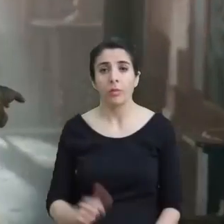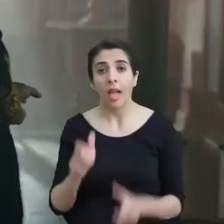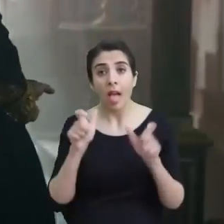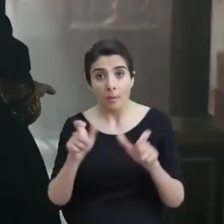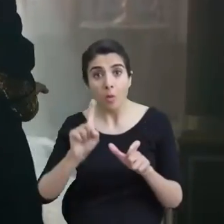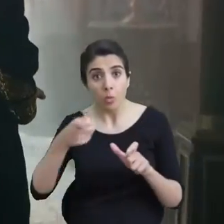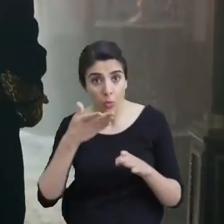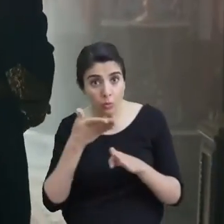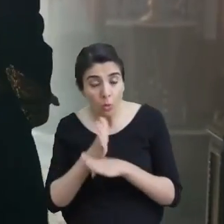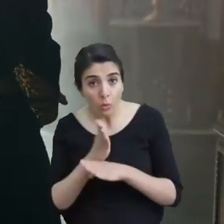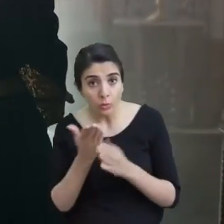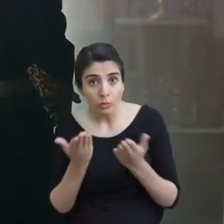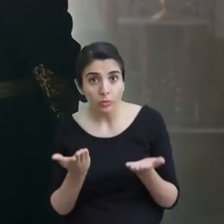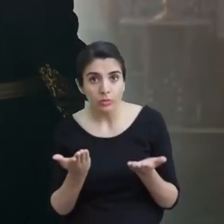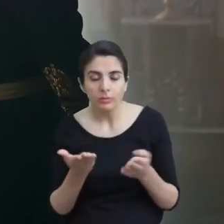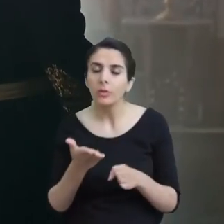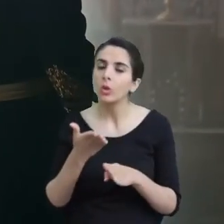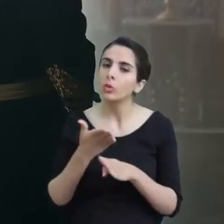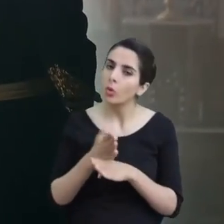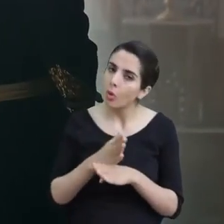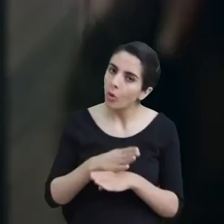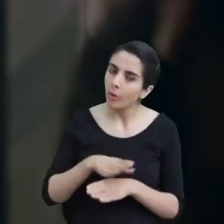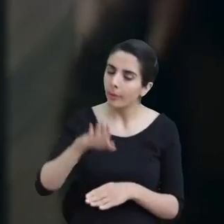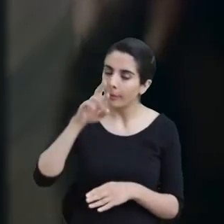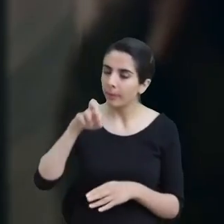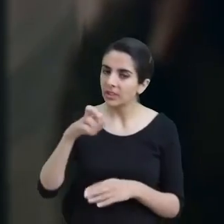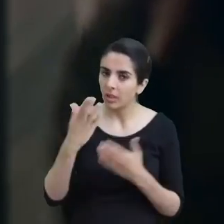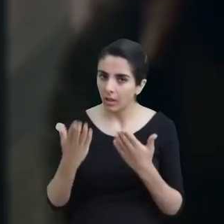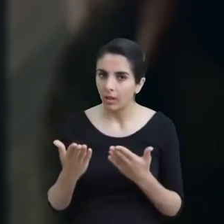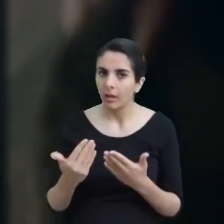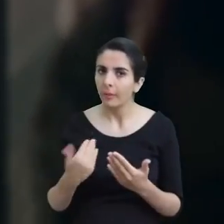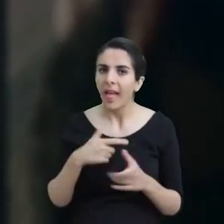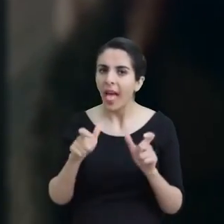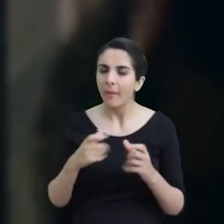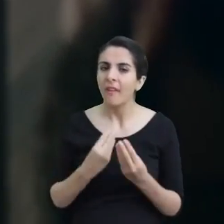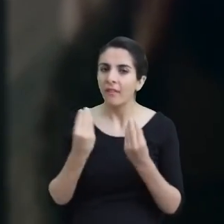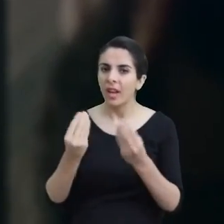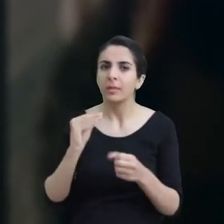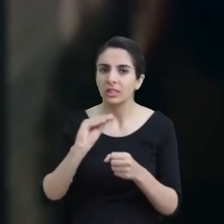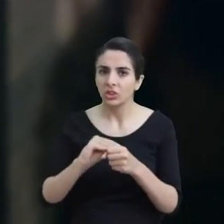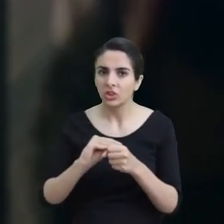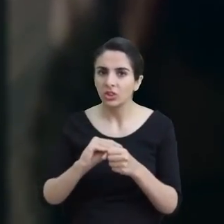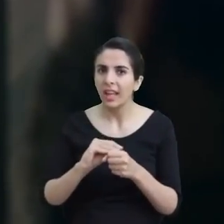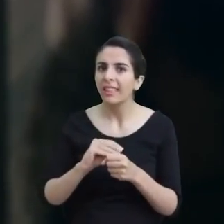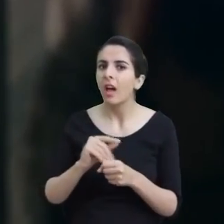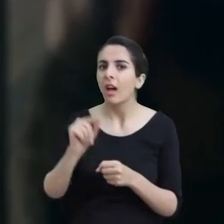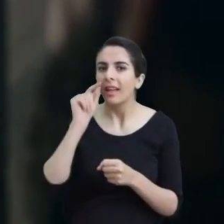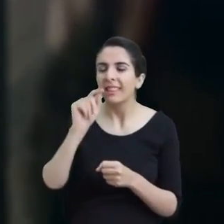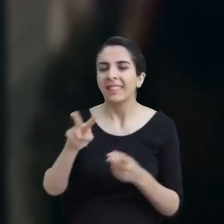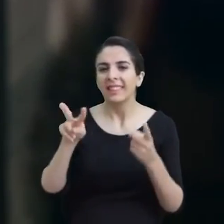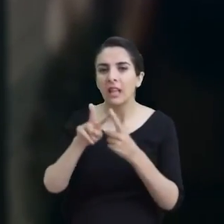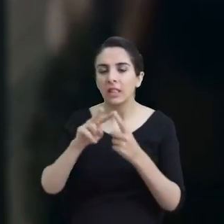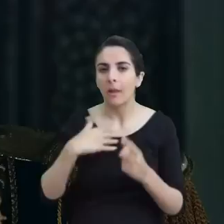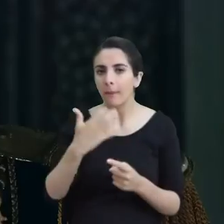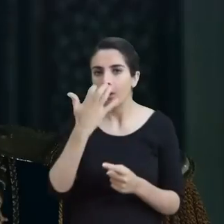Kutsal emanetin bulunduğu doğru mudur Kadı Efendi? Doğrudur Paşa Hazretleri. Ben de emaneti teslim etmek için Dahiliye